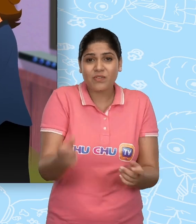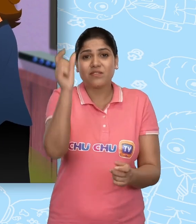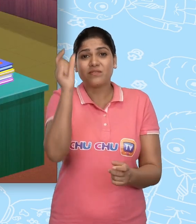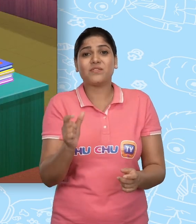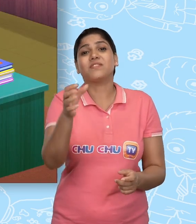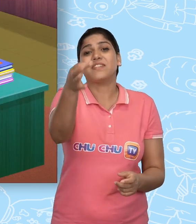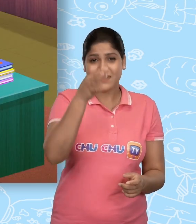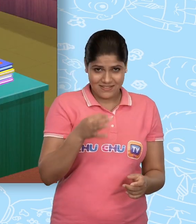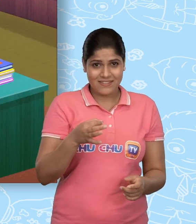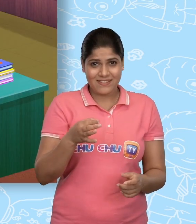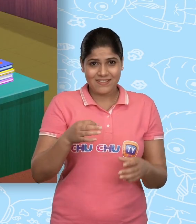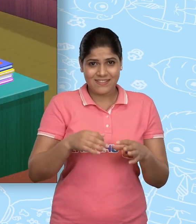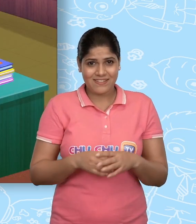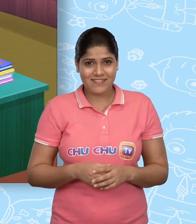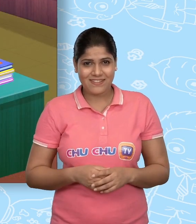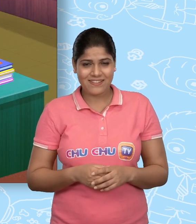वाले कुछ वर्ड्स बताने होंगे।